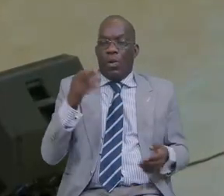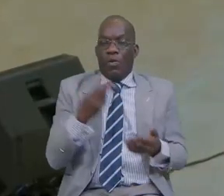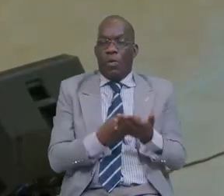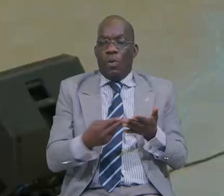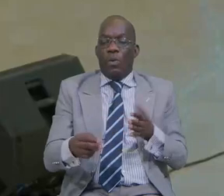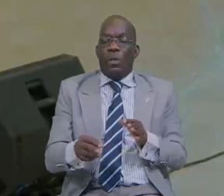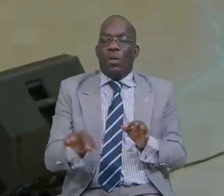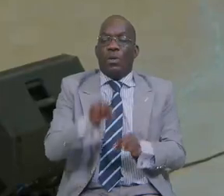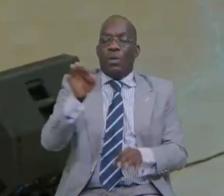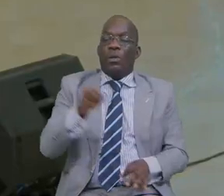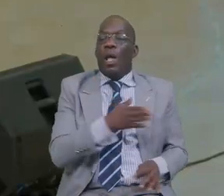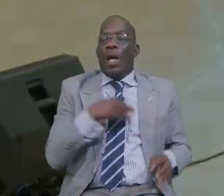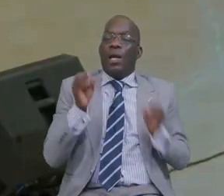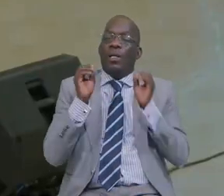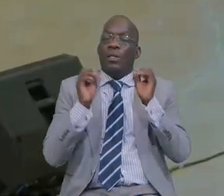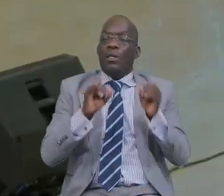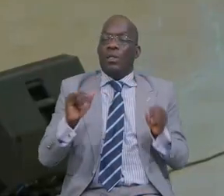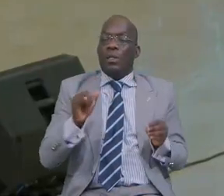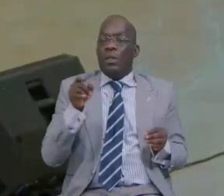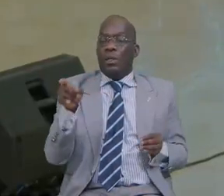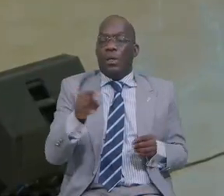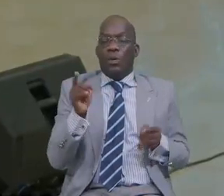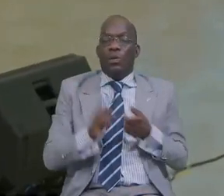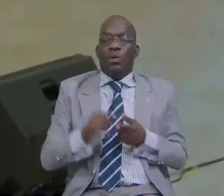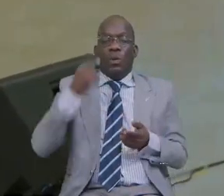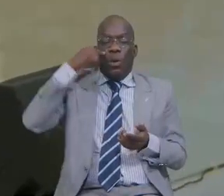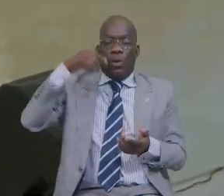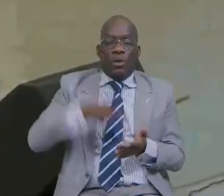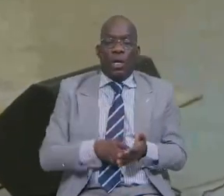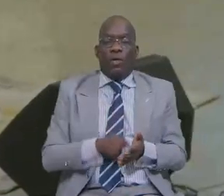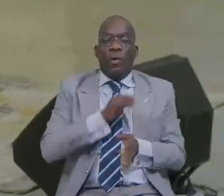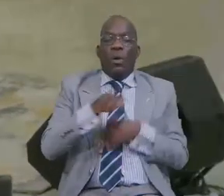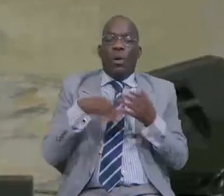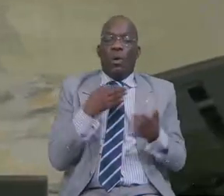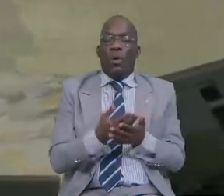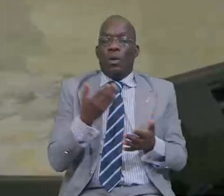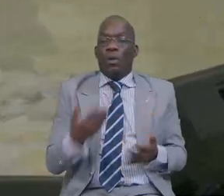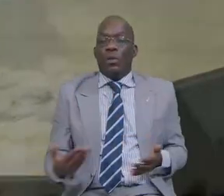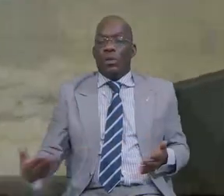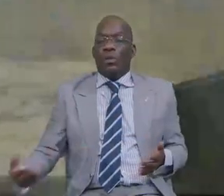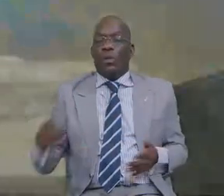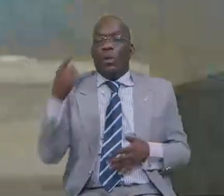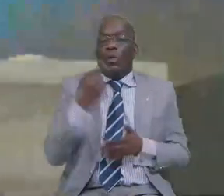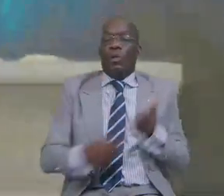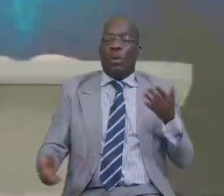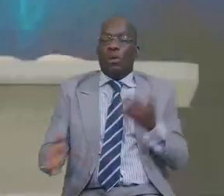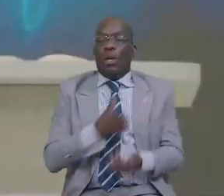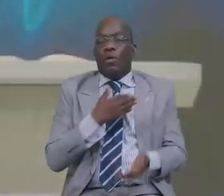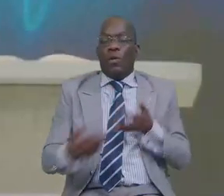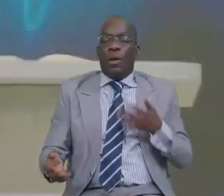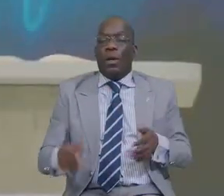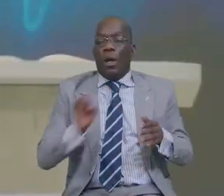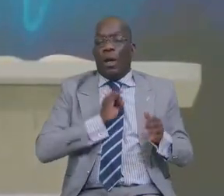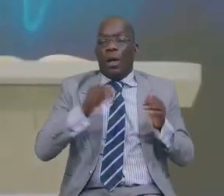28, et enseignez-leur à observer tout ce que je vous ai prescrit.